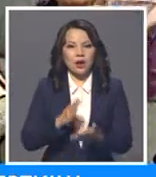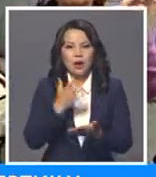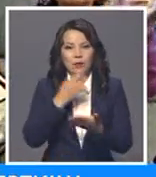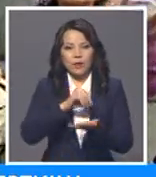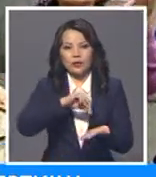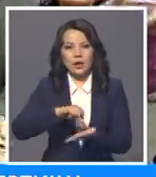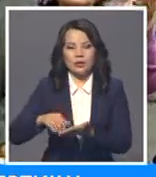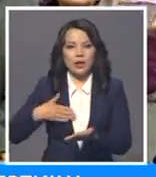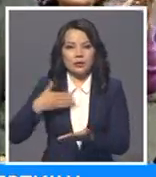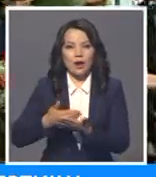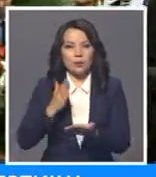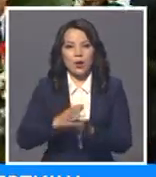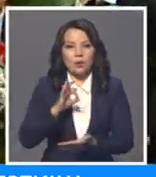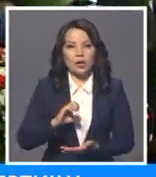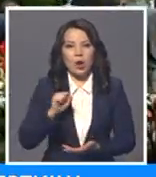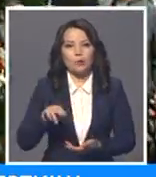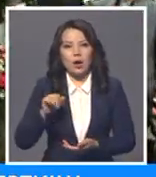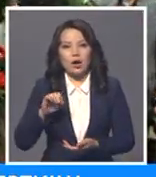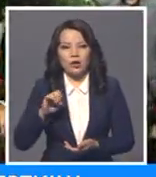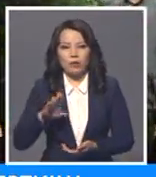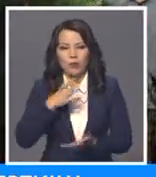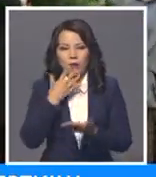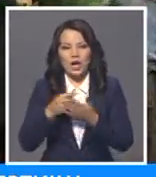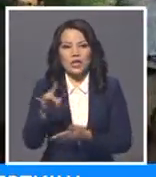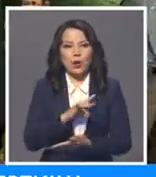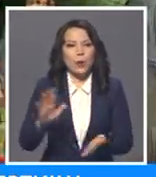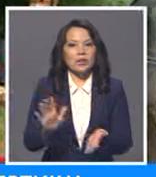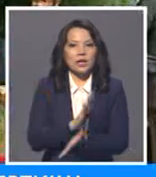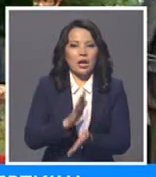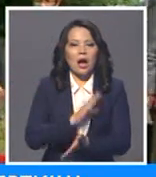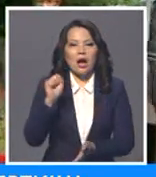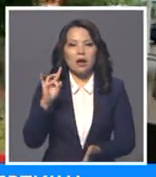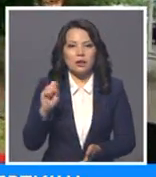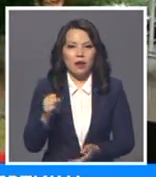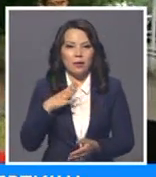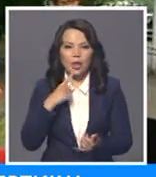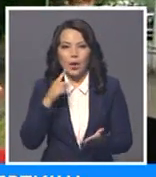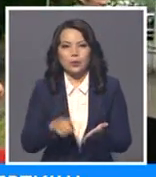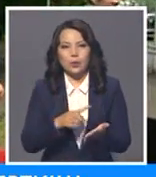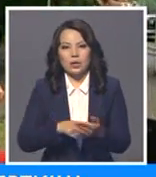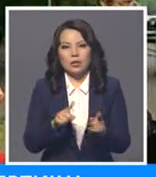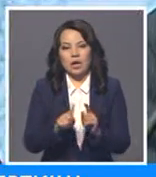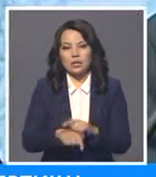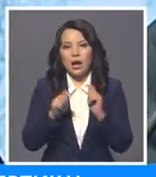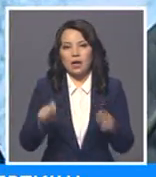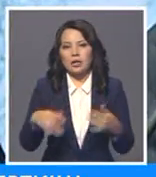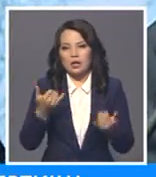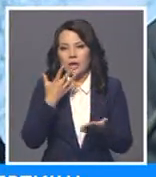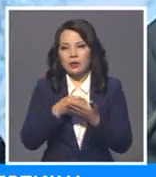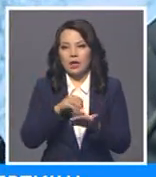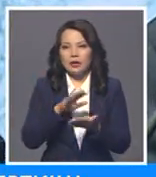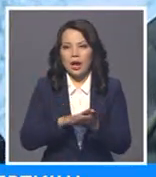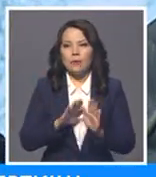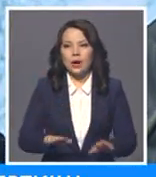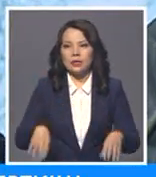майталмандары қатысты. Оспанхан Әубәкіров республикалық газеттерде Ара журналында толайым табыстарға жетті. Сатиралық жанрмен бірге